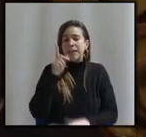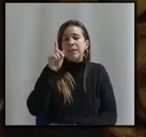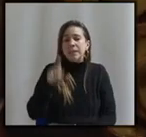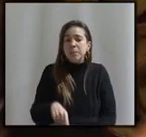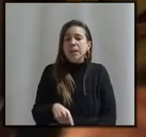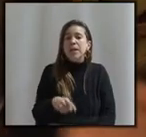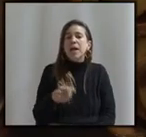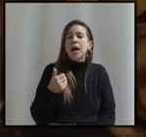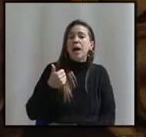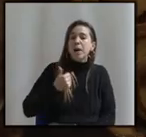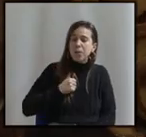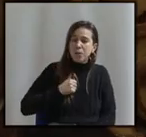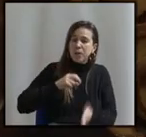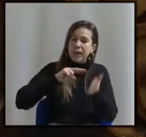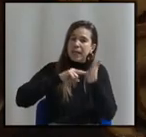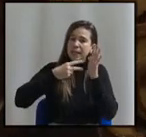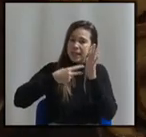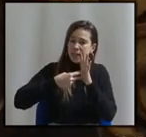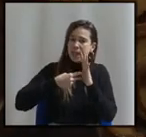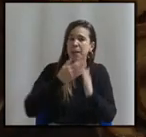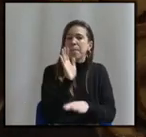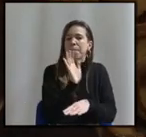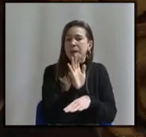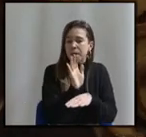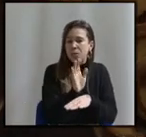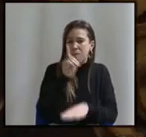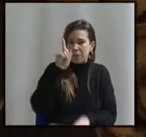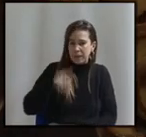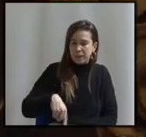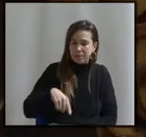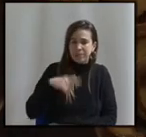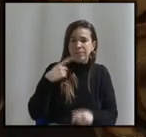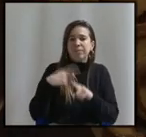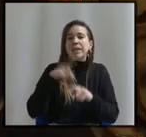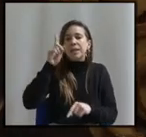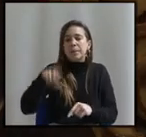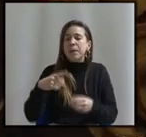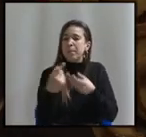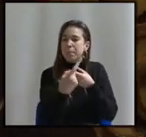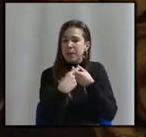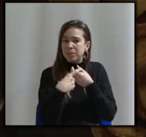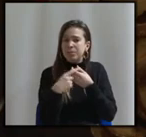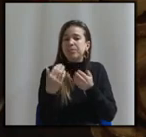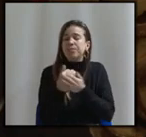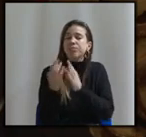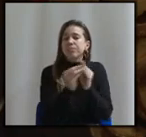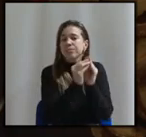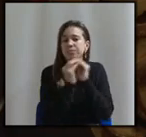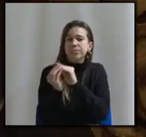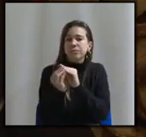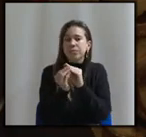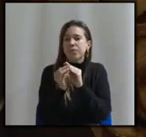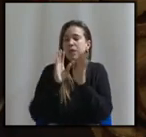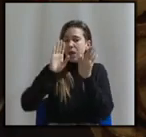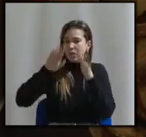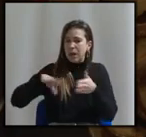la tècnica de Manlleu i a l'Ajuntament de Manlleu perquè també van participar-hi en alguna sessió i tots plegats vam crear aquest pla de qualitat